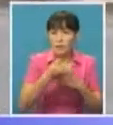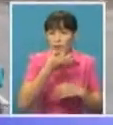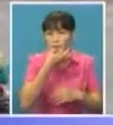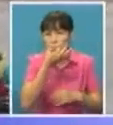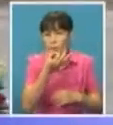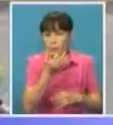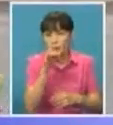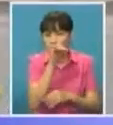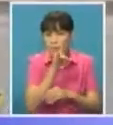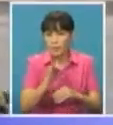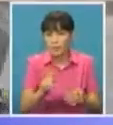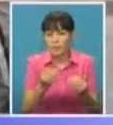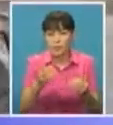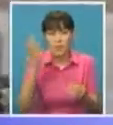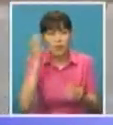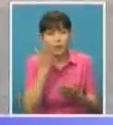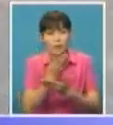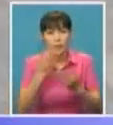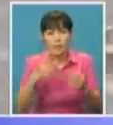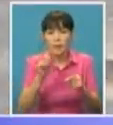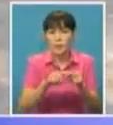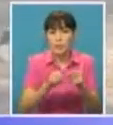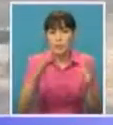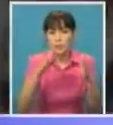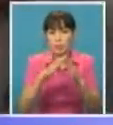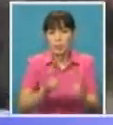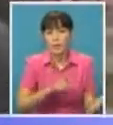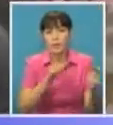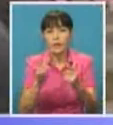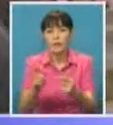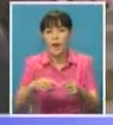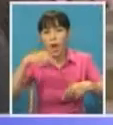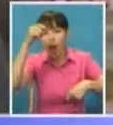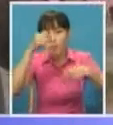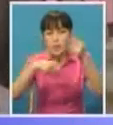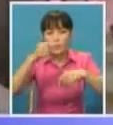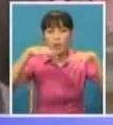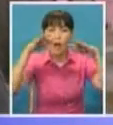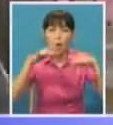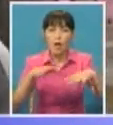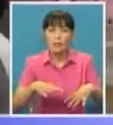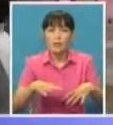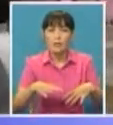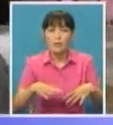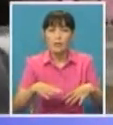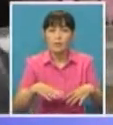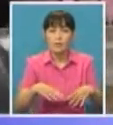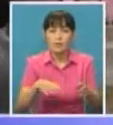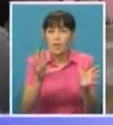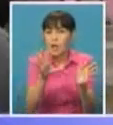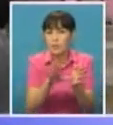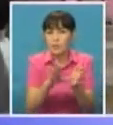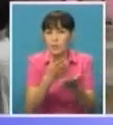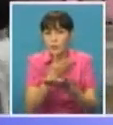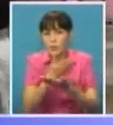ол Бұхараның бұйымтайына құлақ аспай тұра жөнелді. Жаңбыр жауғанда, қар жауғанда потеря болады.